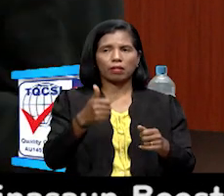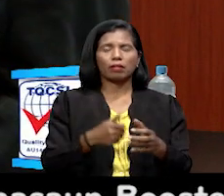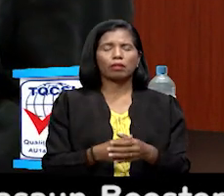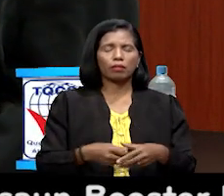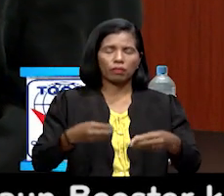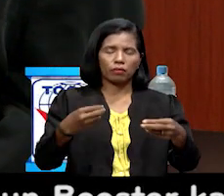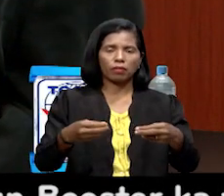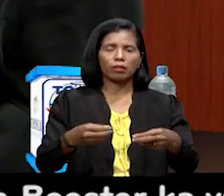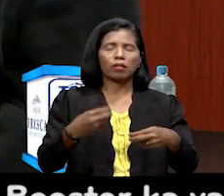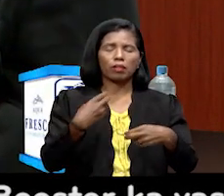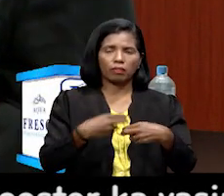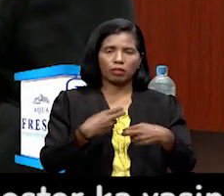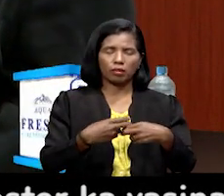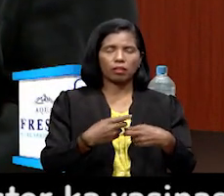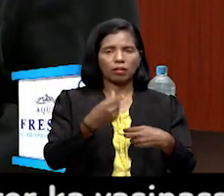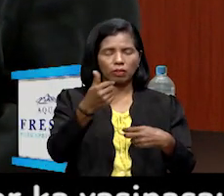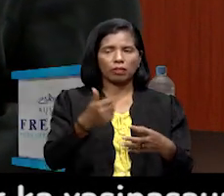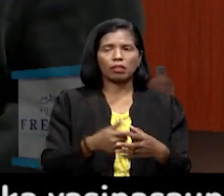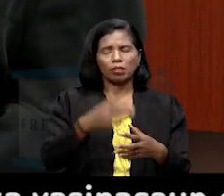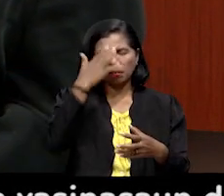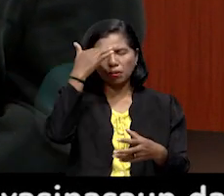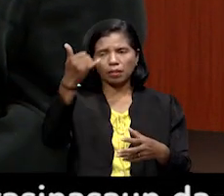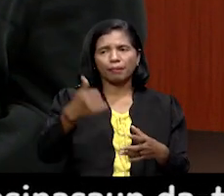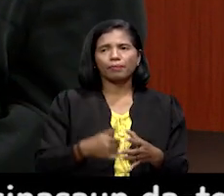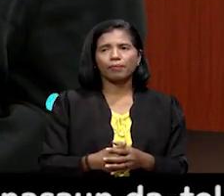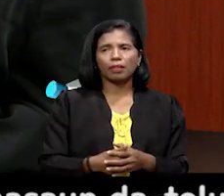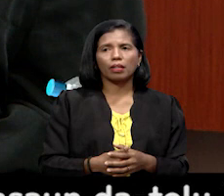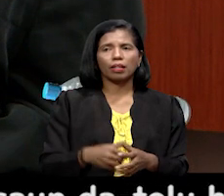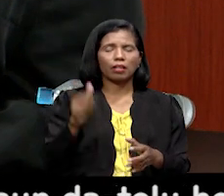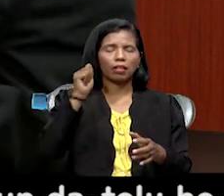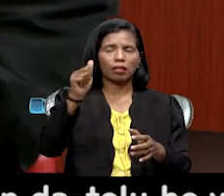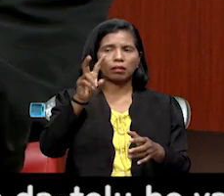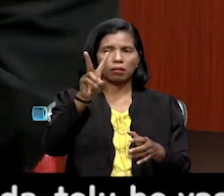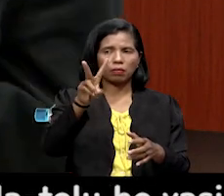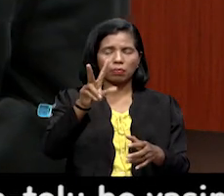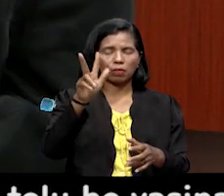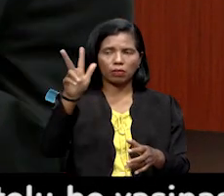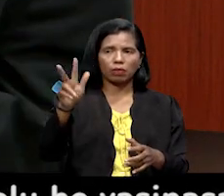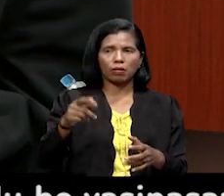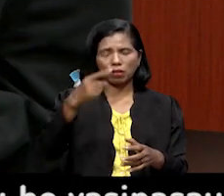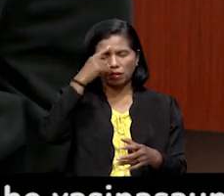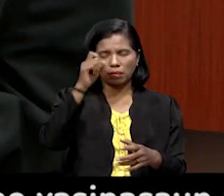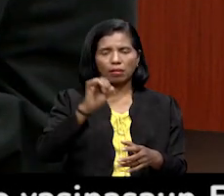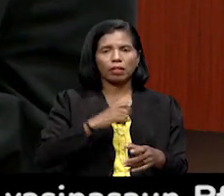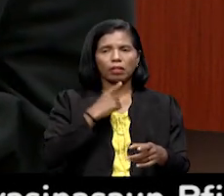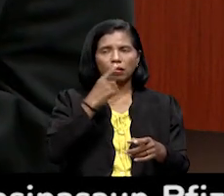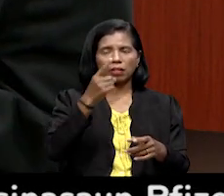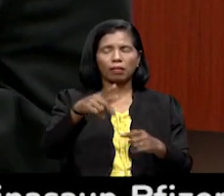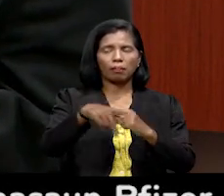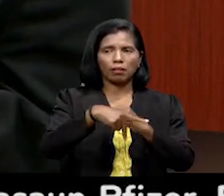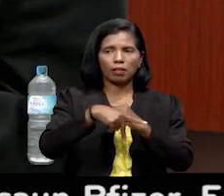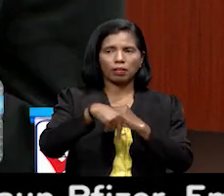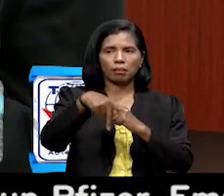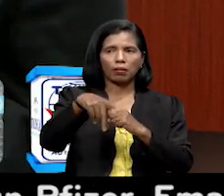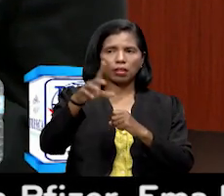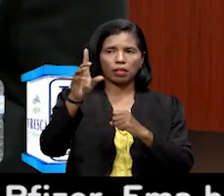desvantajan ituan tambah sam, daruma kandidatu beli liu rua, beli liu tolu, tambah uingatete, partidu PD ene